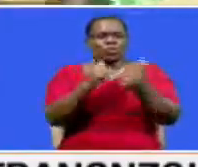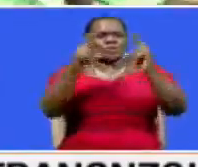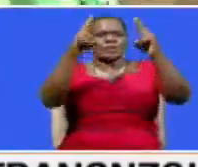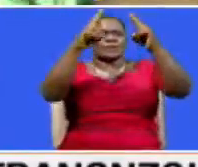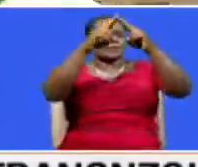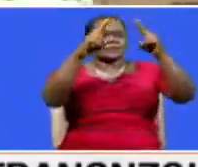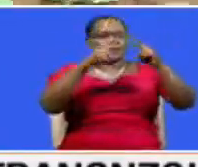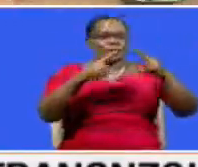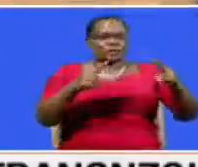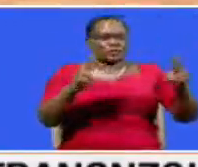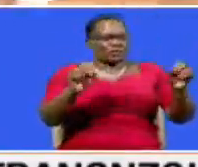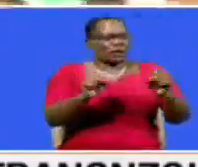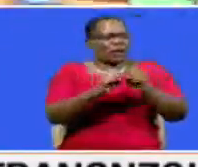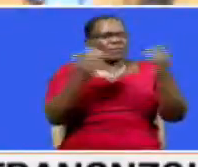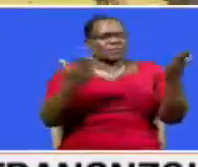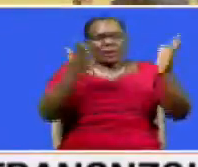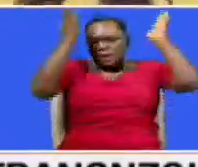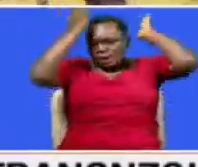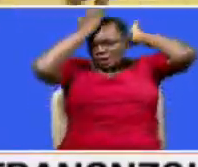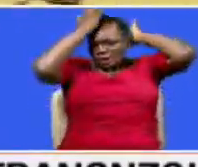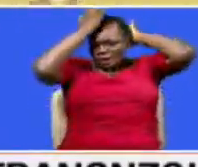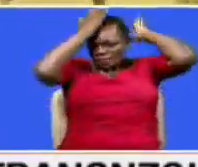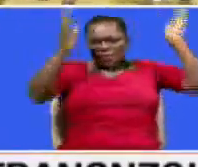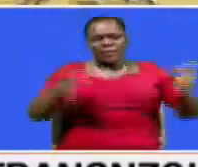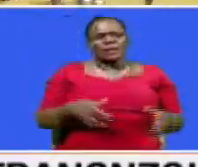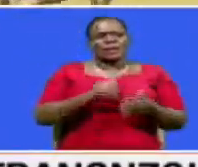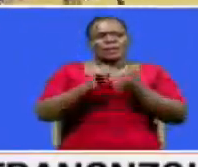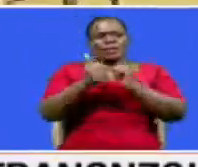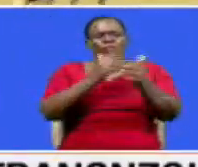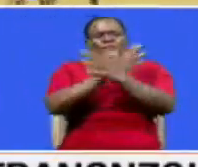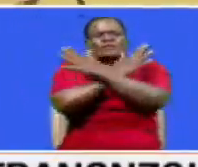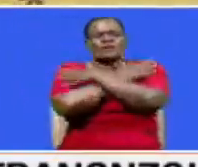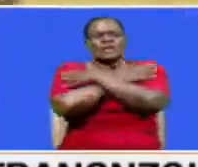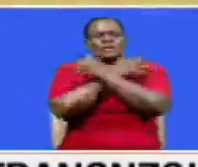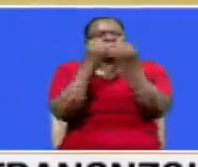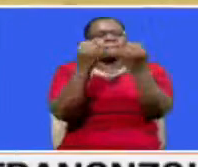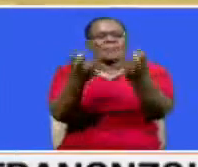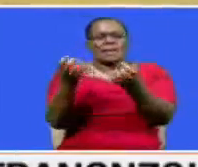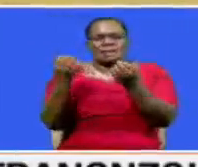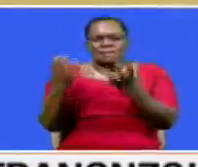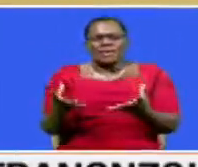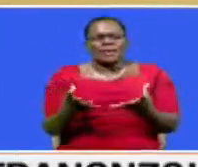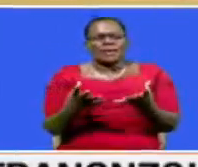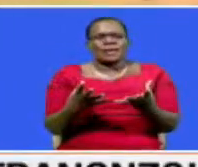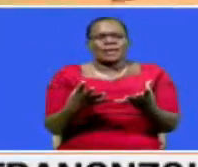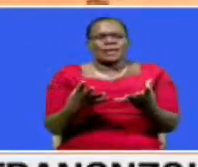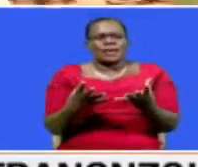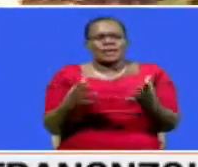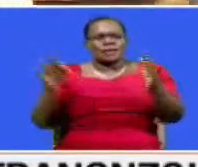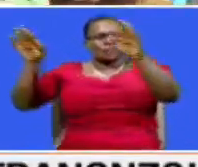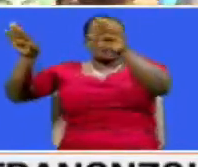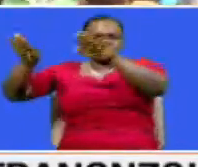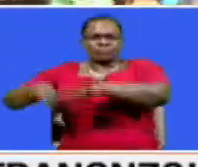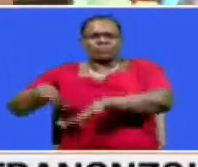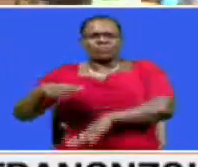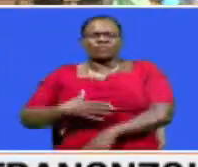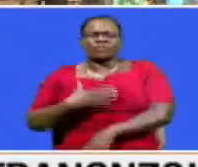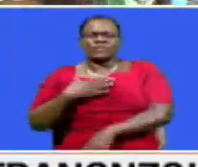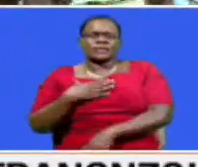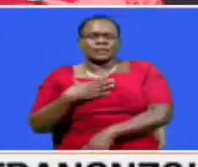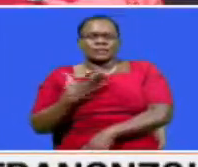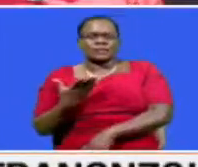kitaifa ambao utachezewa Kakamega. Tumeenda mechi ya kirafiki nyingi sana. Upande wa bonde la ufa tumezuru upande